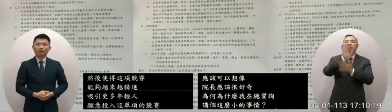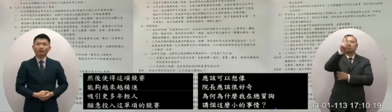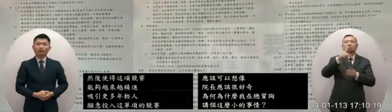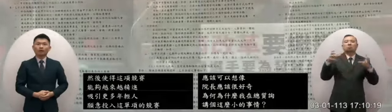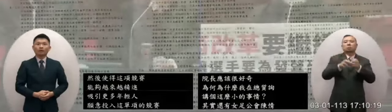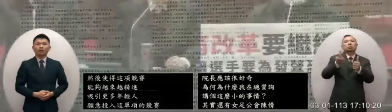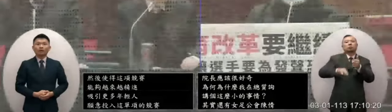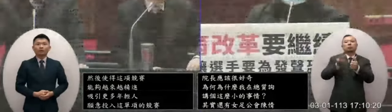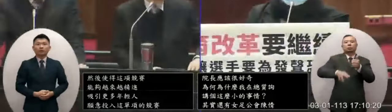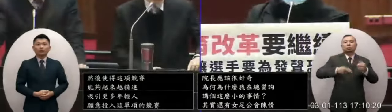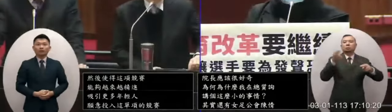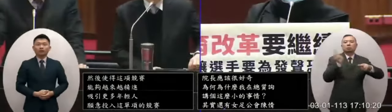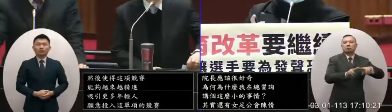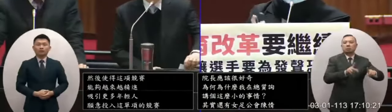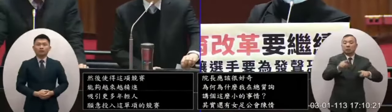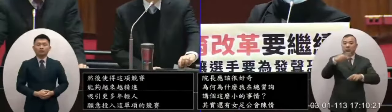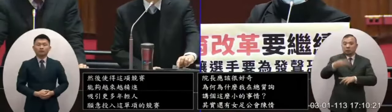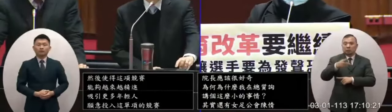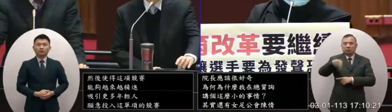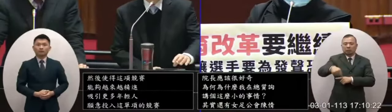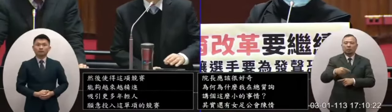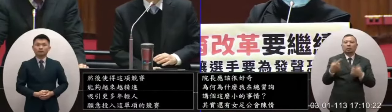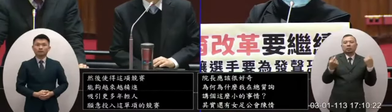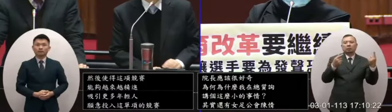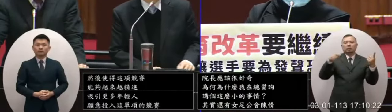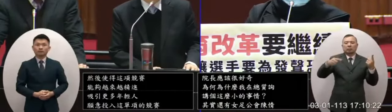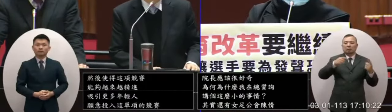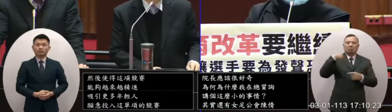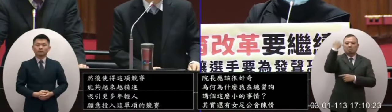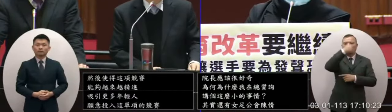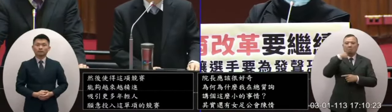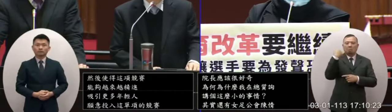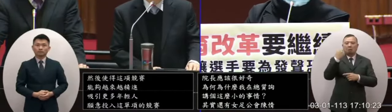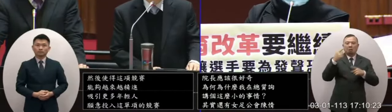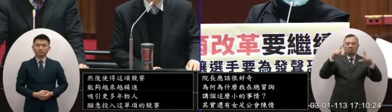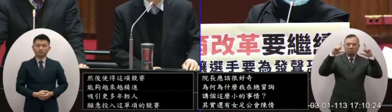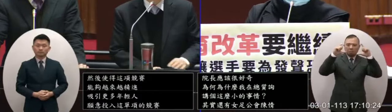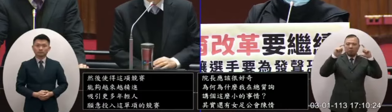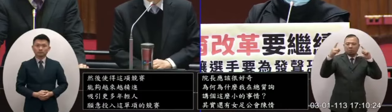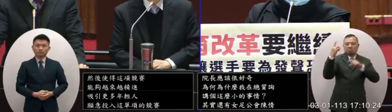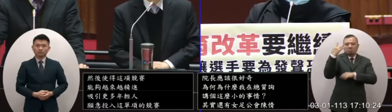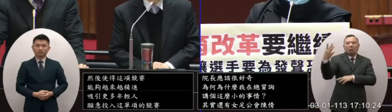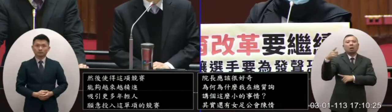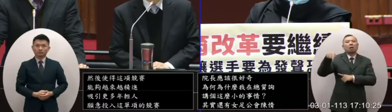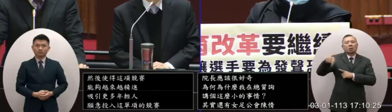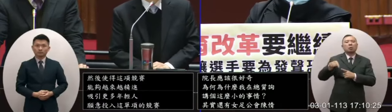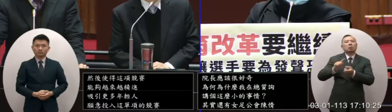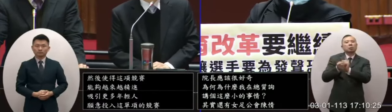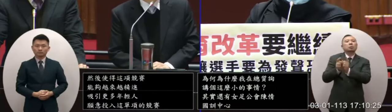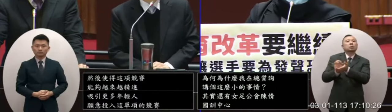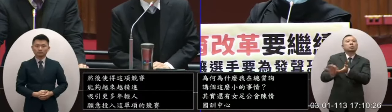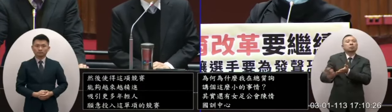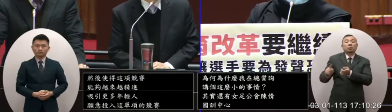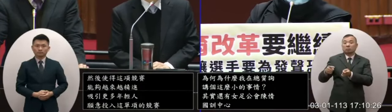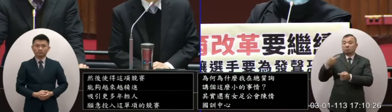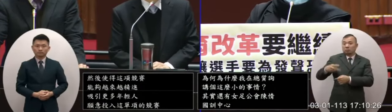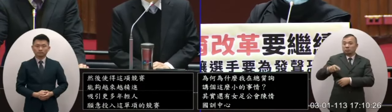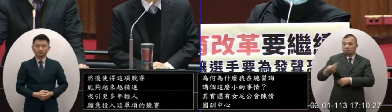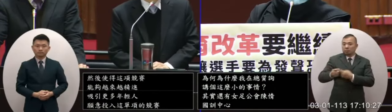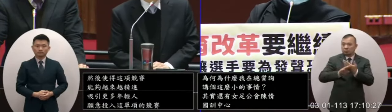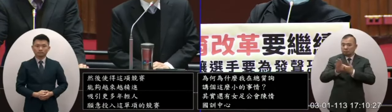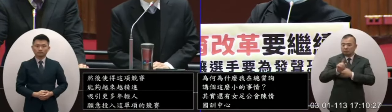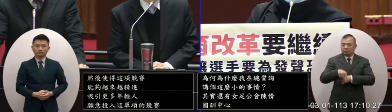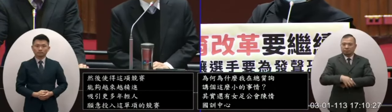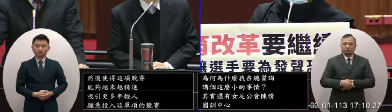们让渡，包含肖像权的事情。好，又是发生跟网协很类似的事情。我们再往下看。还有这个包